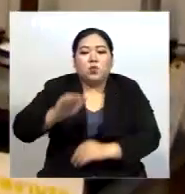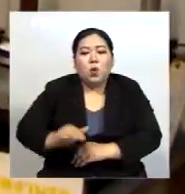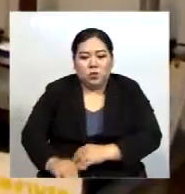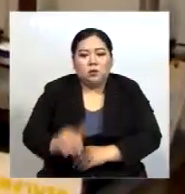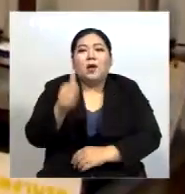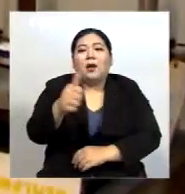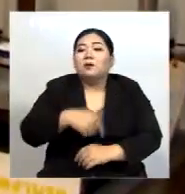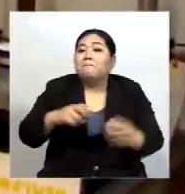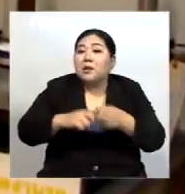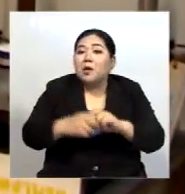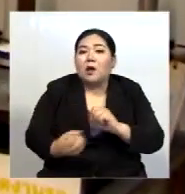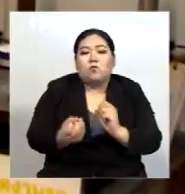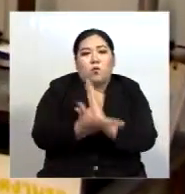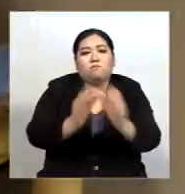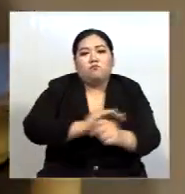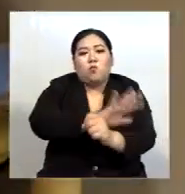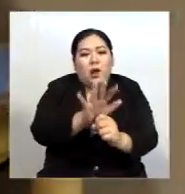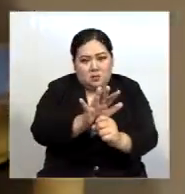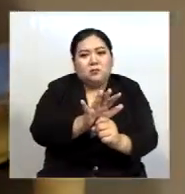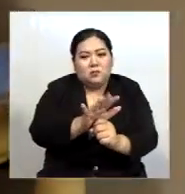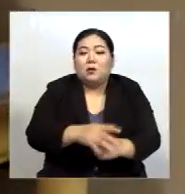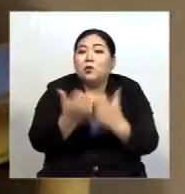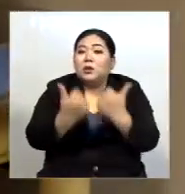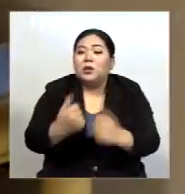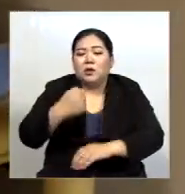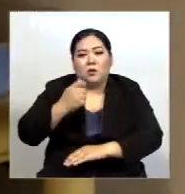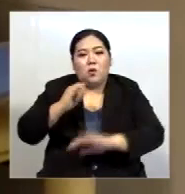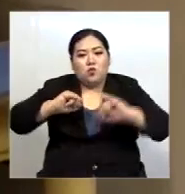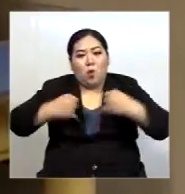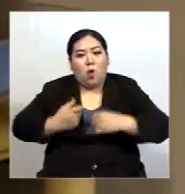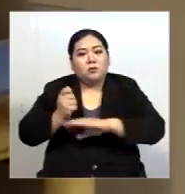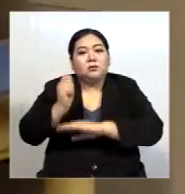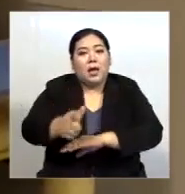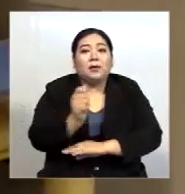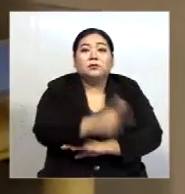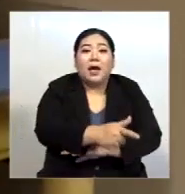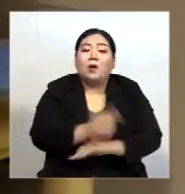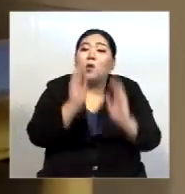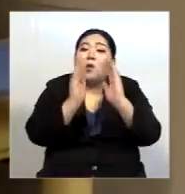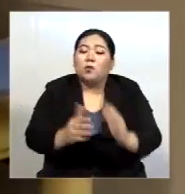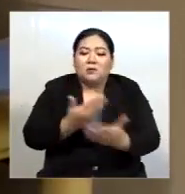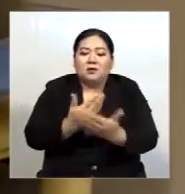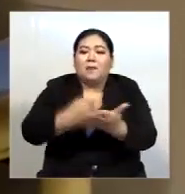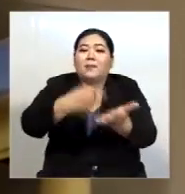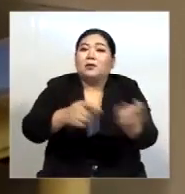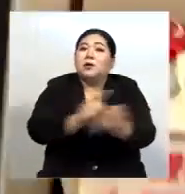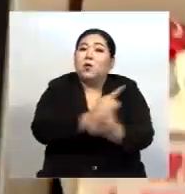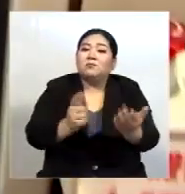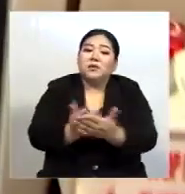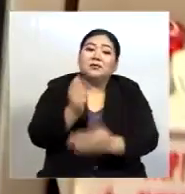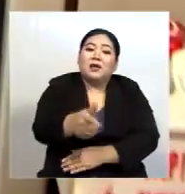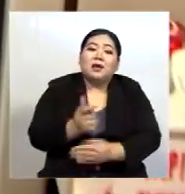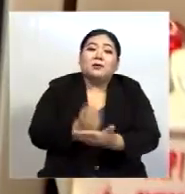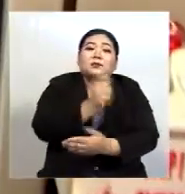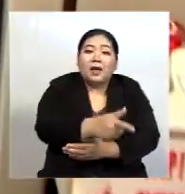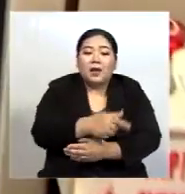จากผลกระทบของไวรัสโควิด -19 ปัจจุบันเนี่ยนะคะนายจ้างและผู้ประกันตนจะต้องจ่ายเงินสมทบเข้ากองทุน